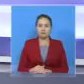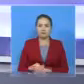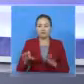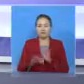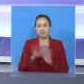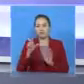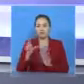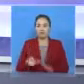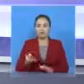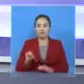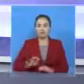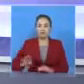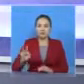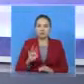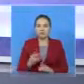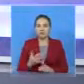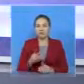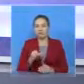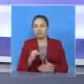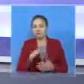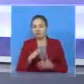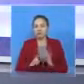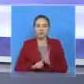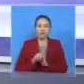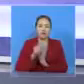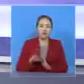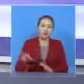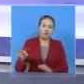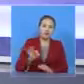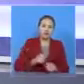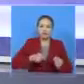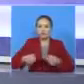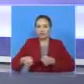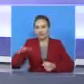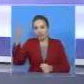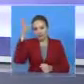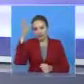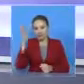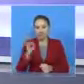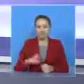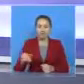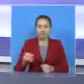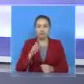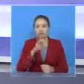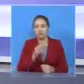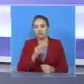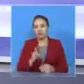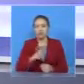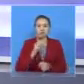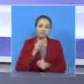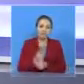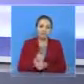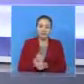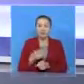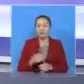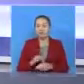Депутаты областного маслихата обсудили проект, который реализуется областным управлением образования в рамках государственного социального заказа.